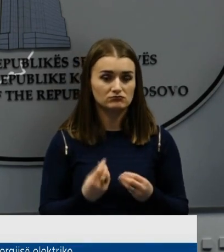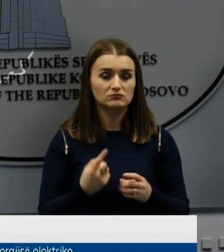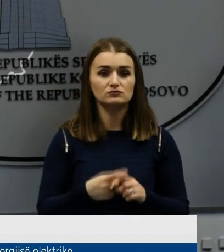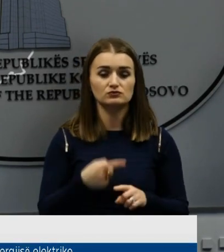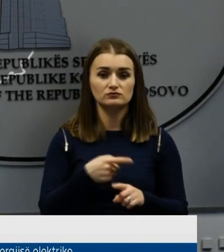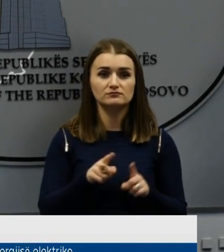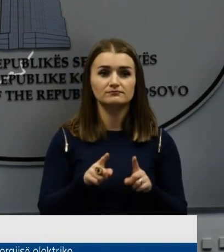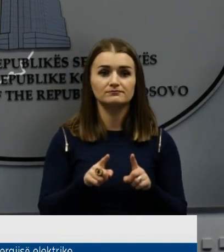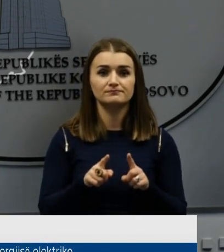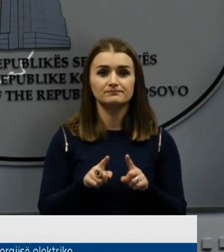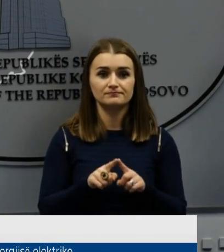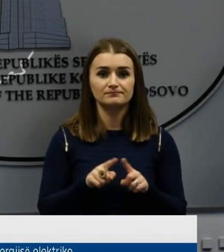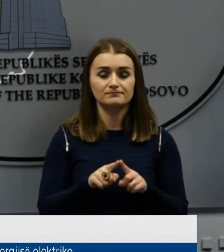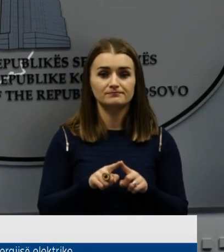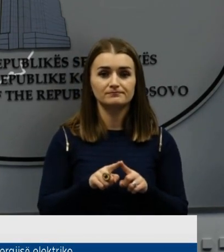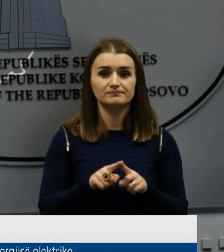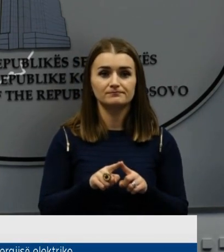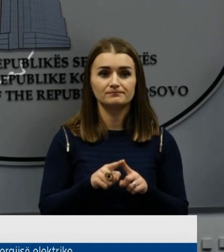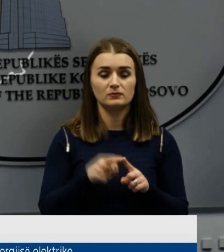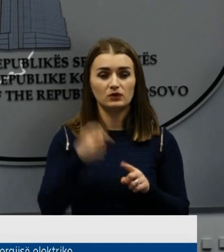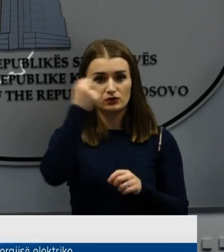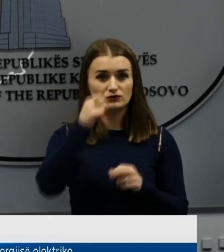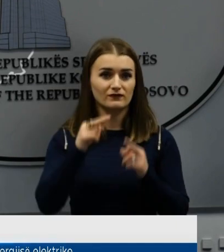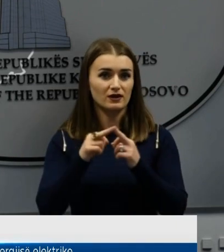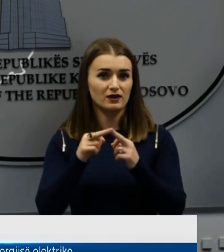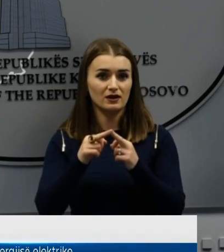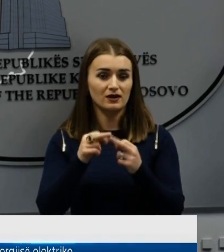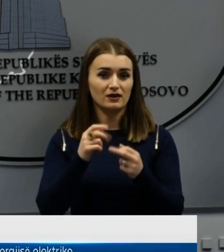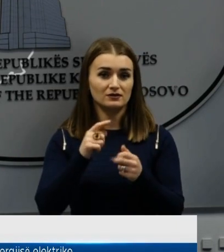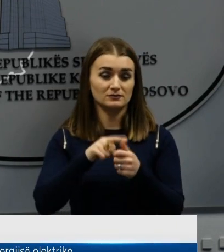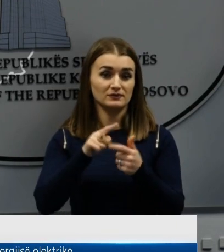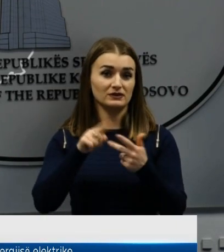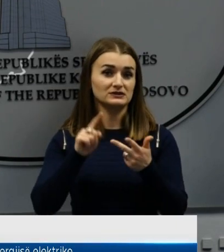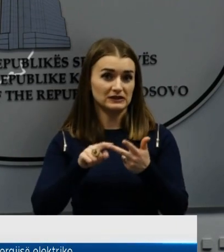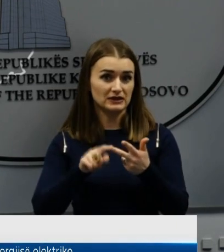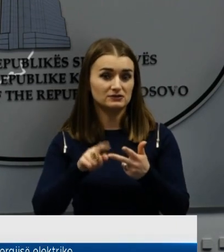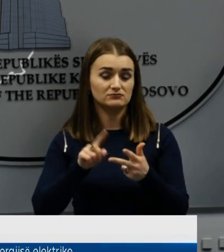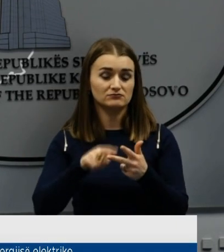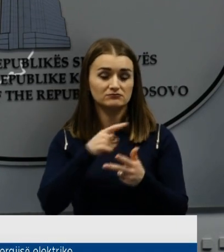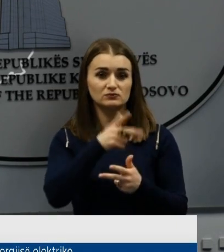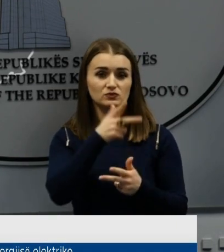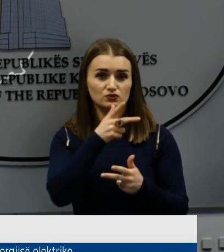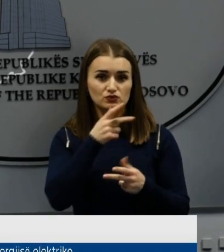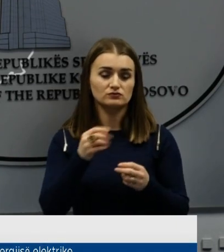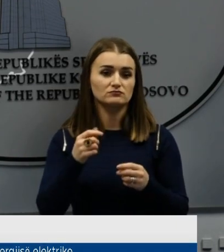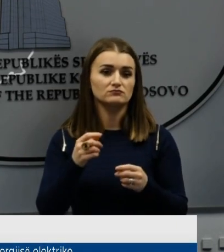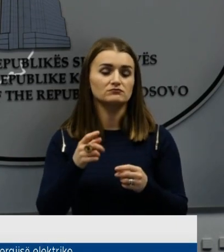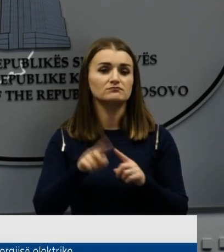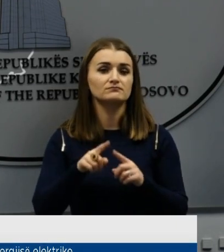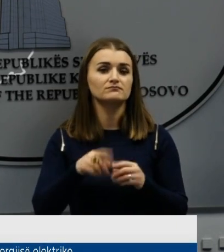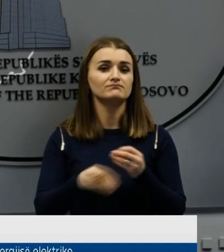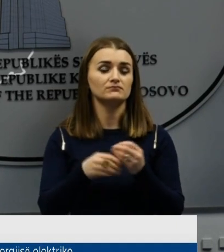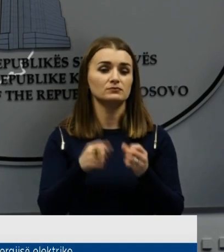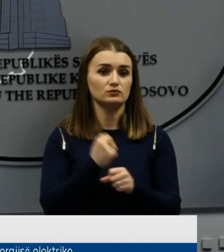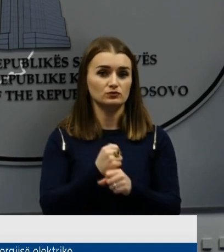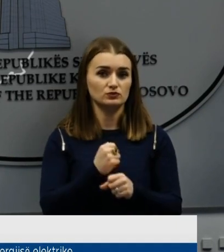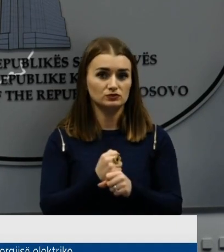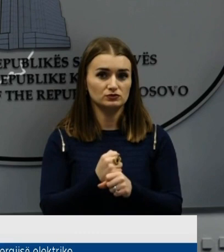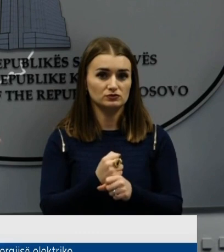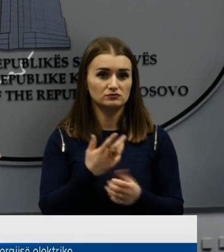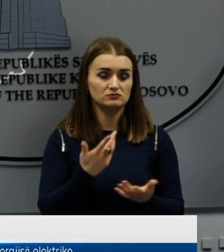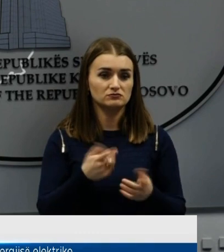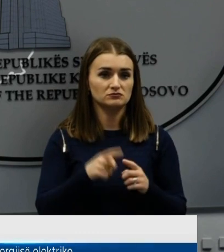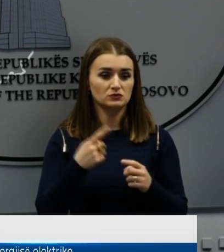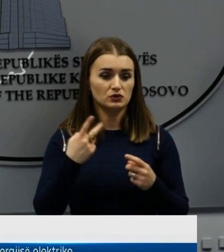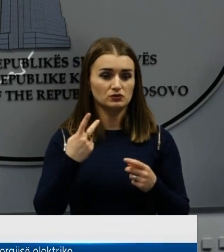të Kosovës A për të ndihmuar situatën, kemi pas rënje të 3 bloqeve të Kosovës A. Kjo ka ndodhur rreth para 2-3